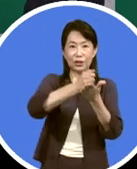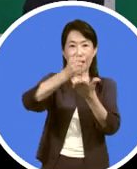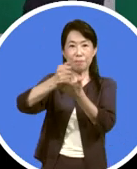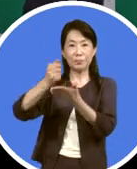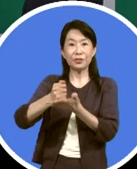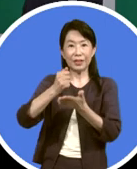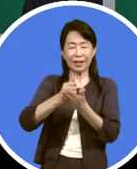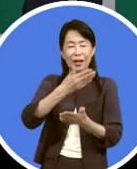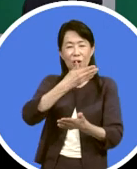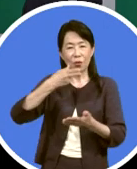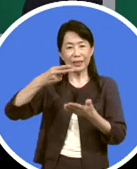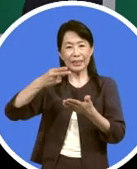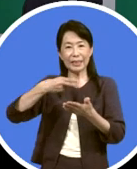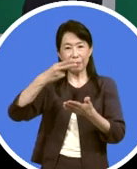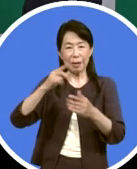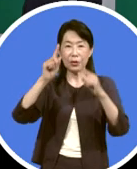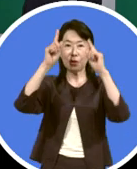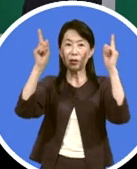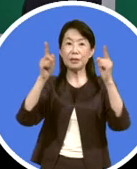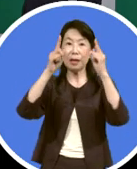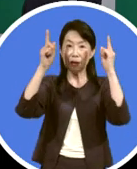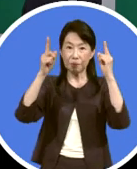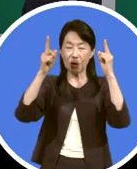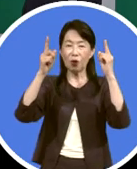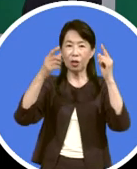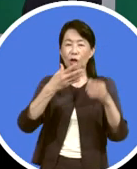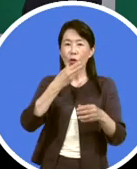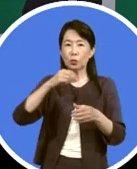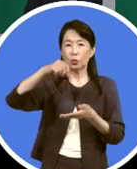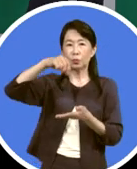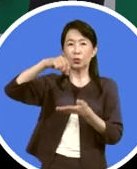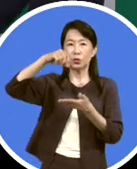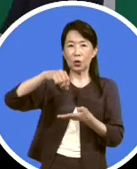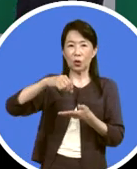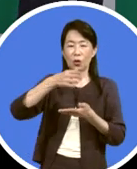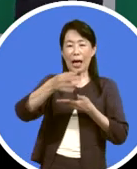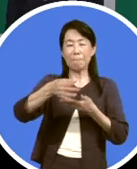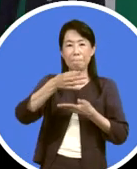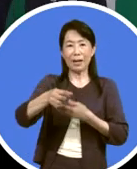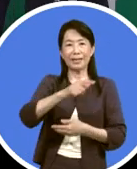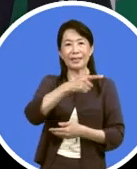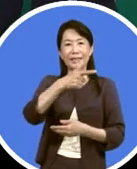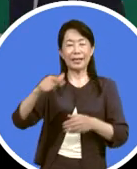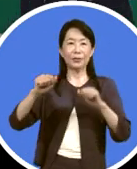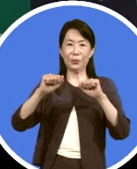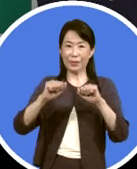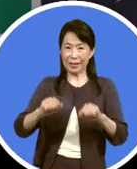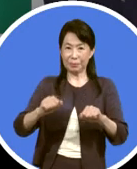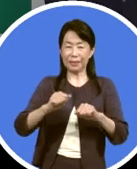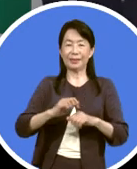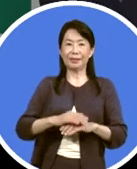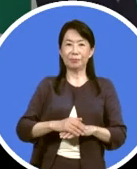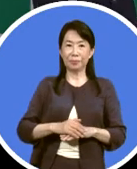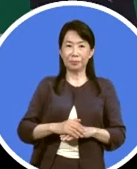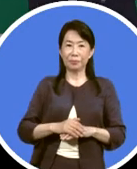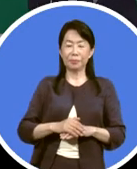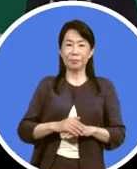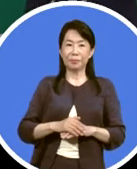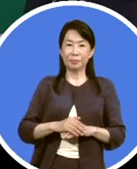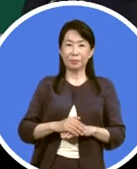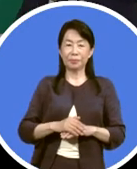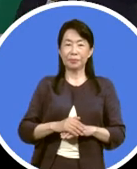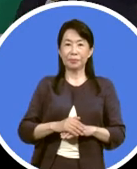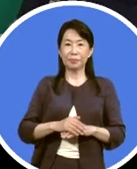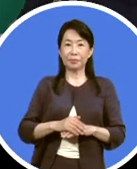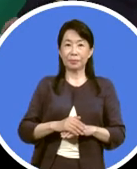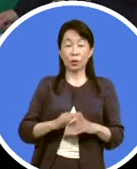とかグルメイベント b 食癒しをテーマにした福袋こういったようなことをさせていただくということでござい